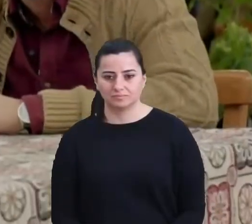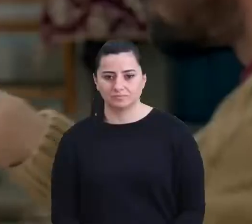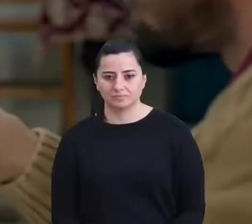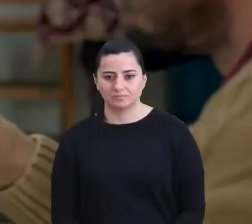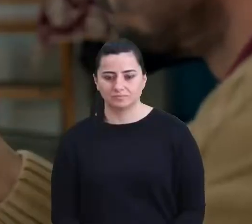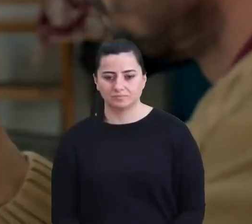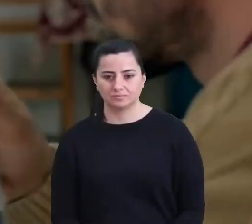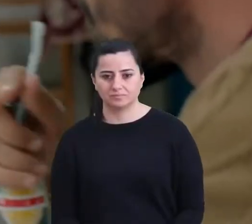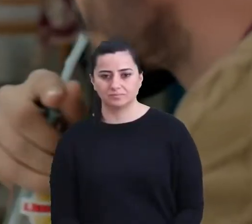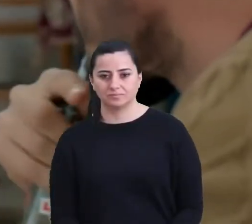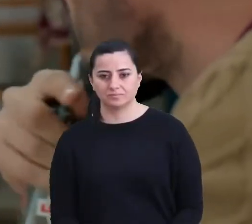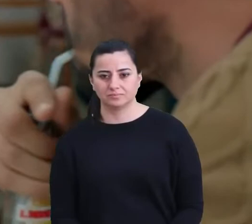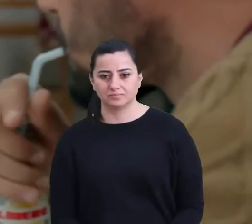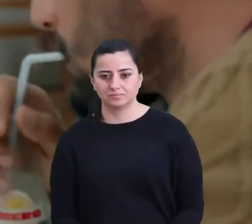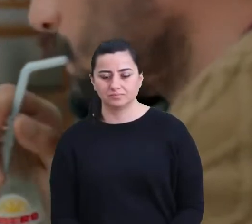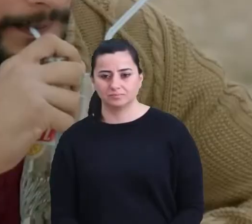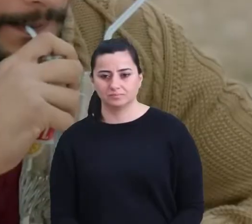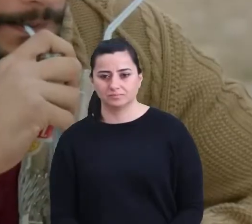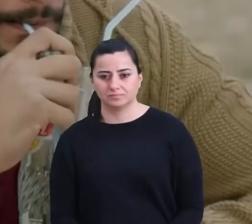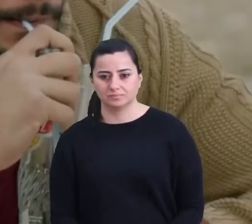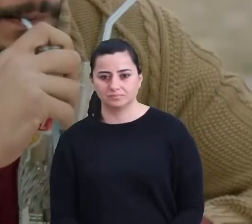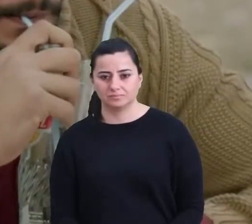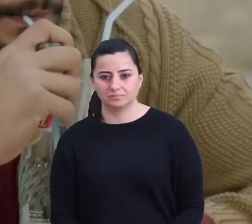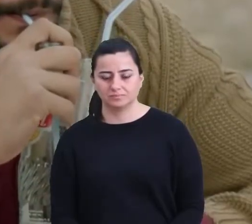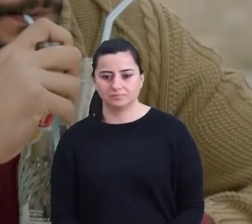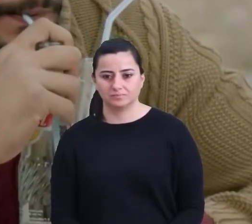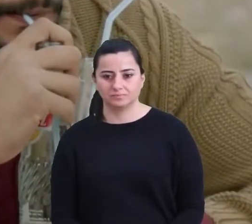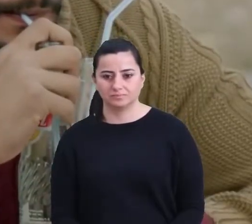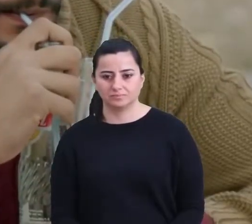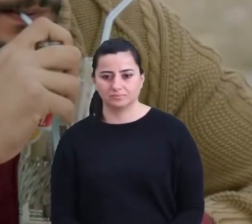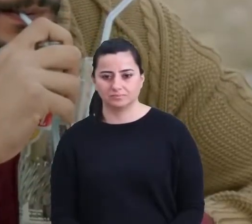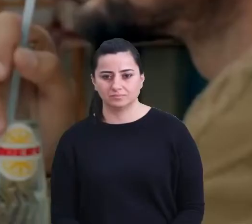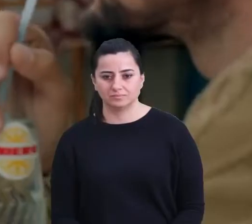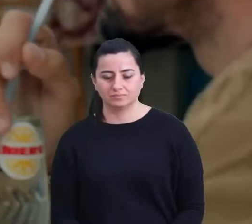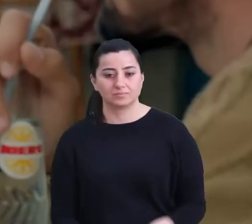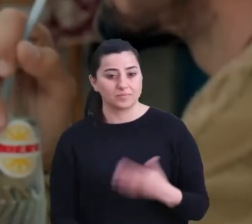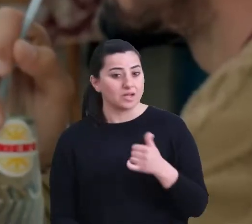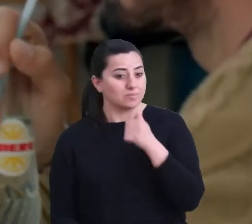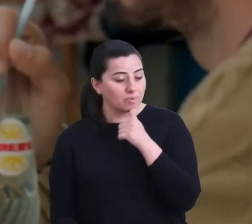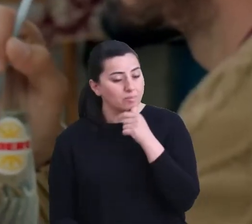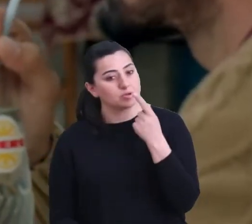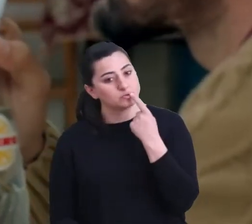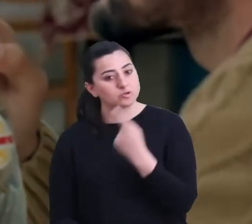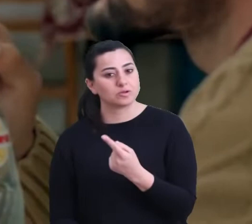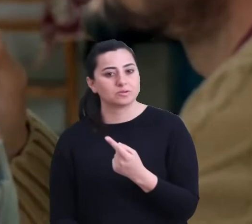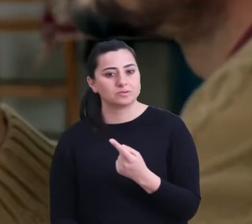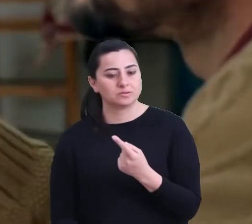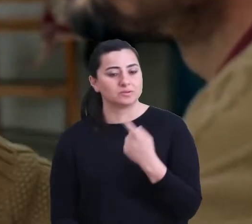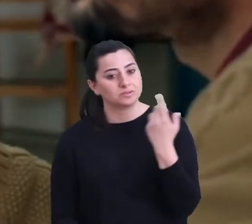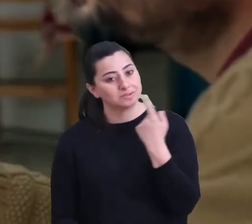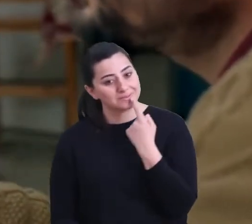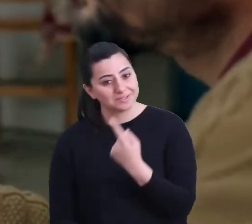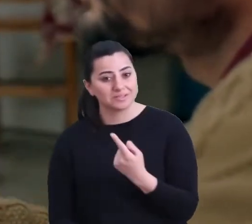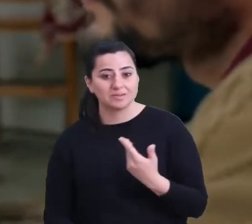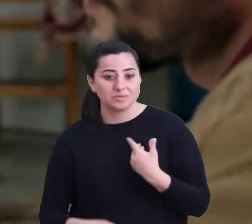Sırtarak bakıp gitti. İsmail pipet ağzında dalgın. Babama söyleseydin ya.